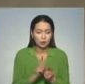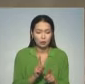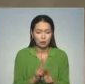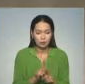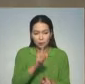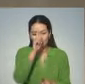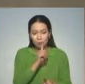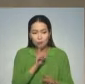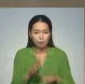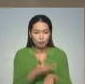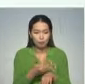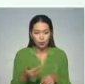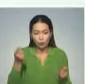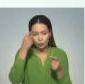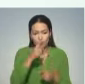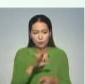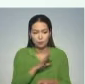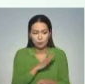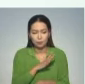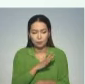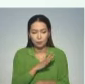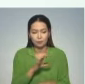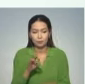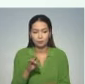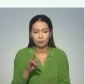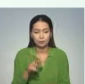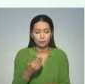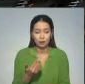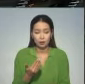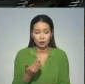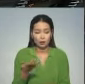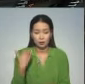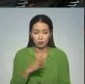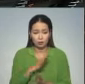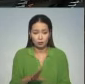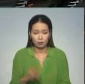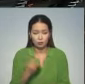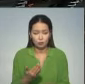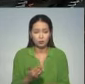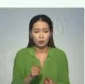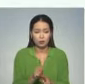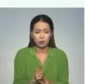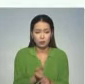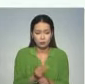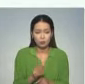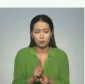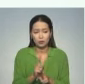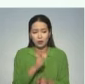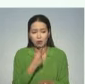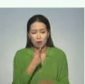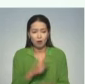бір айдан кейін ғана анықталды. Тұқымда ешқашан ондай нәрсе болмаған. Бір апта ауырады, бір апта жасалады. Жайлап қан